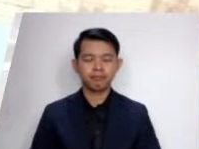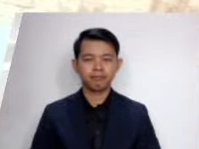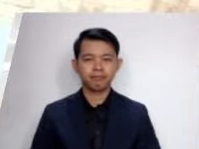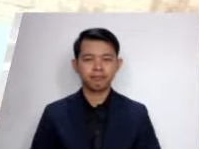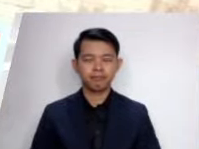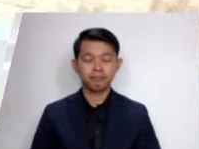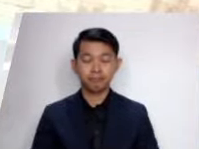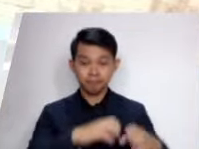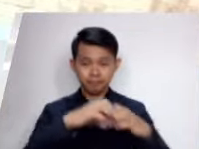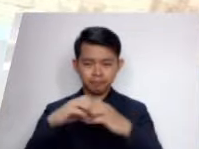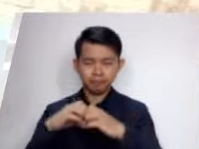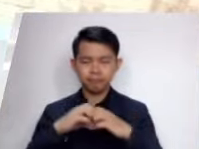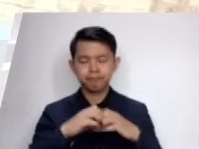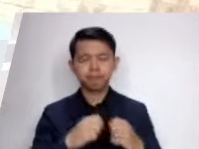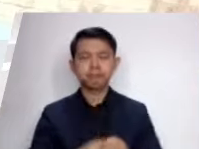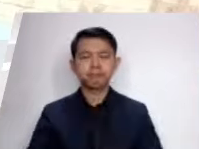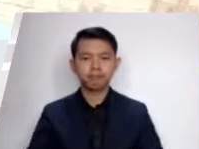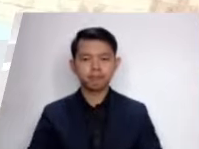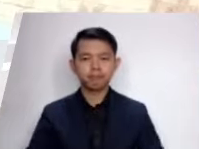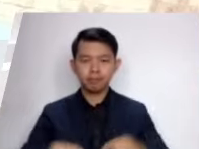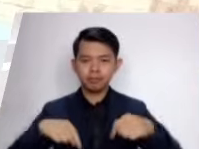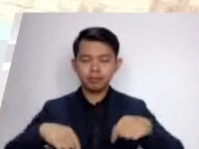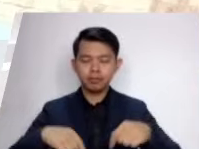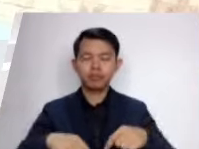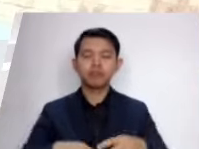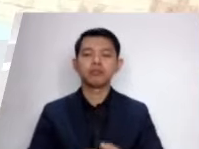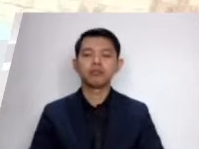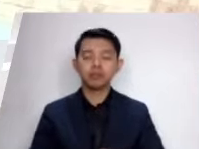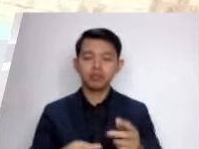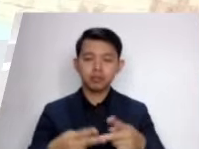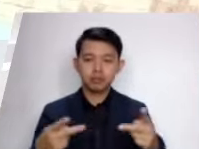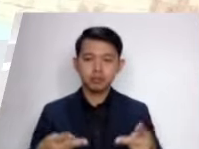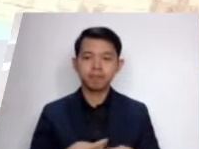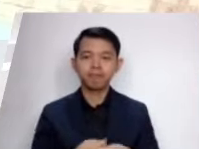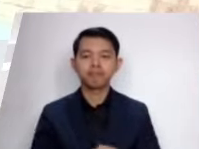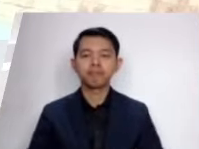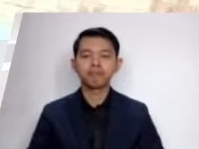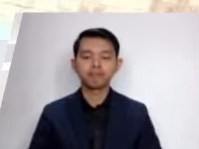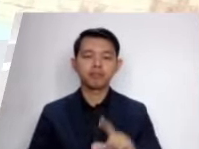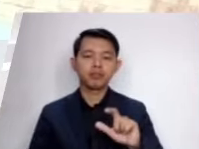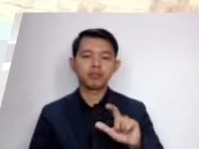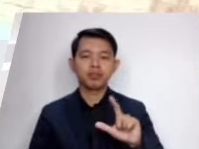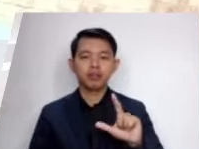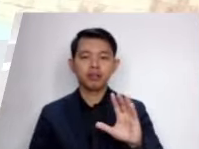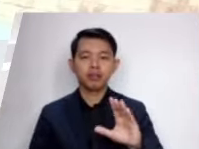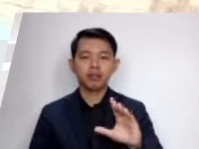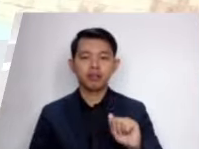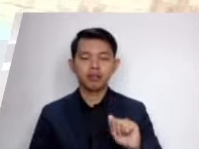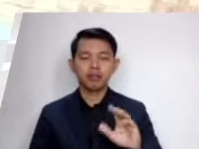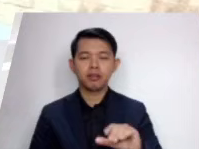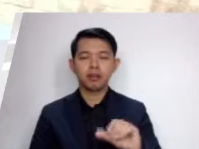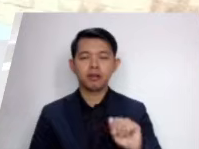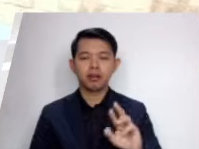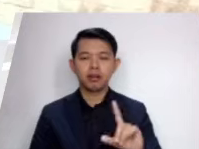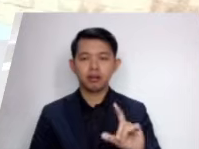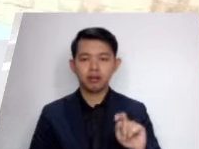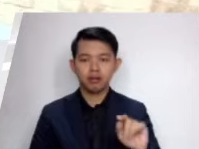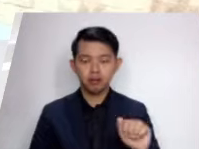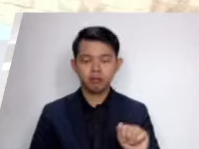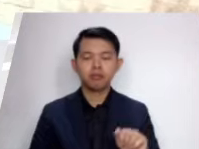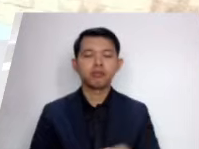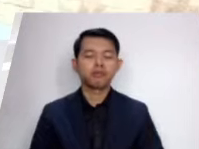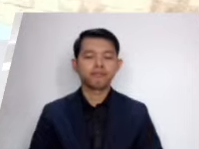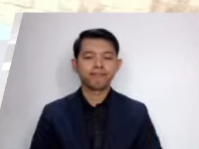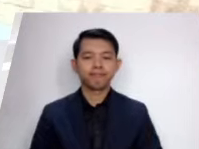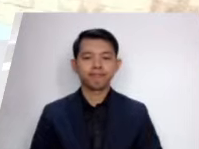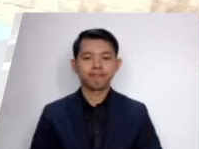na nga bumabalik sa normal ang sitwasyon at ang buhay dito sa La Carlota City, maliban na lang sa mga barangay na nasa mismong paanan ng Bulkang Canlaon.